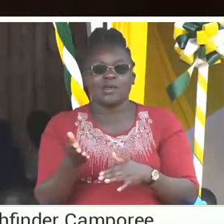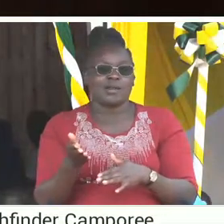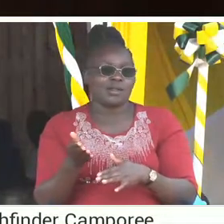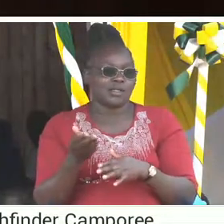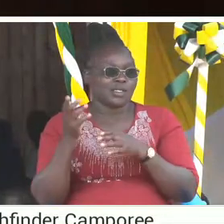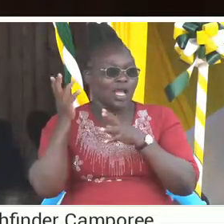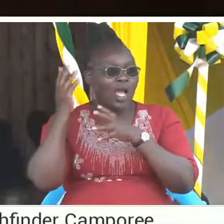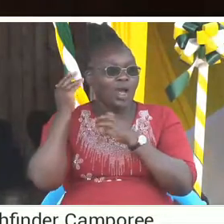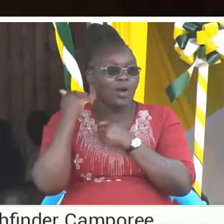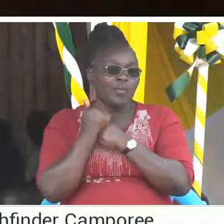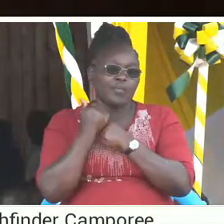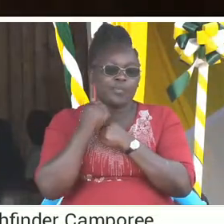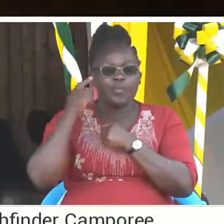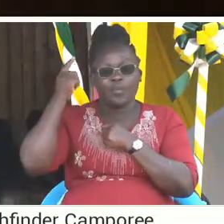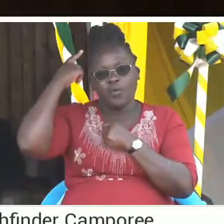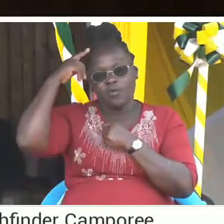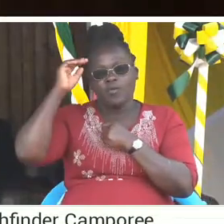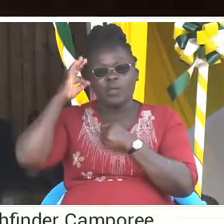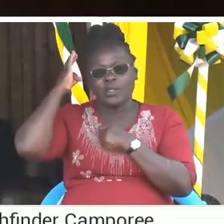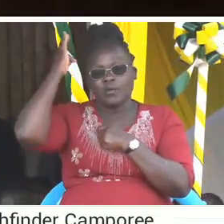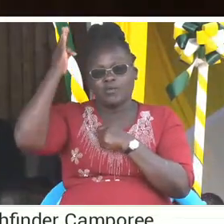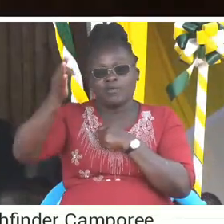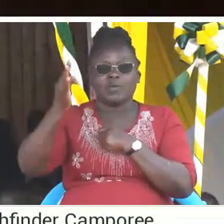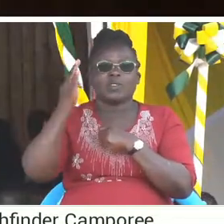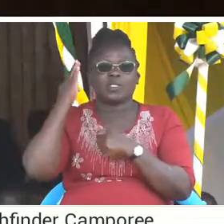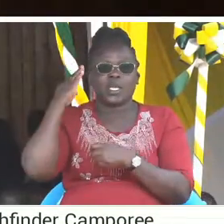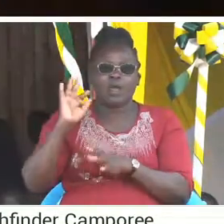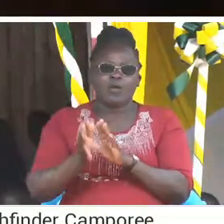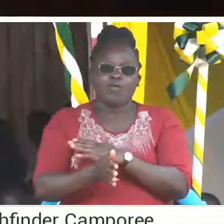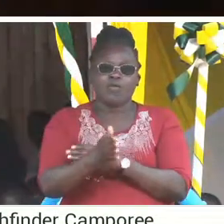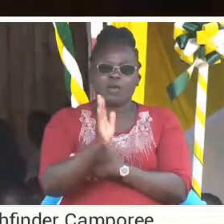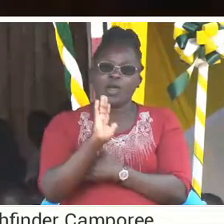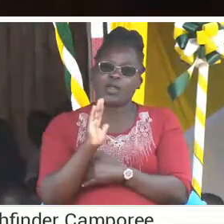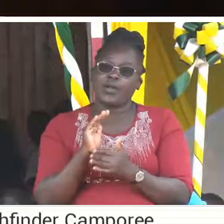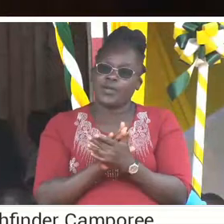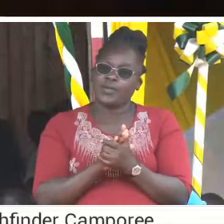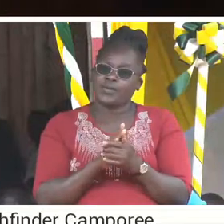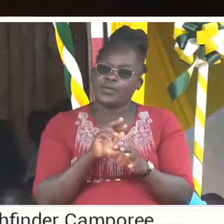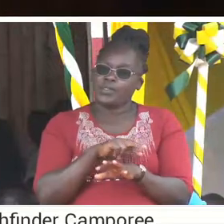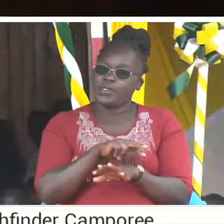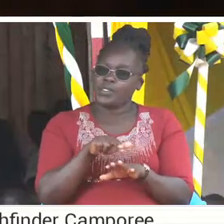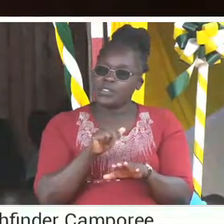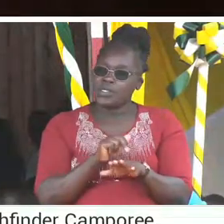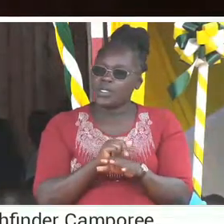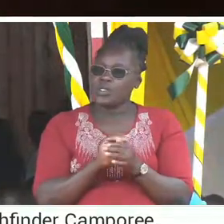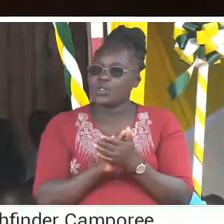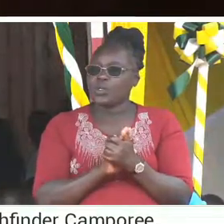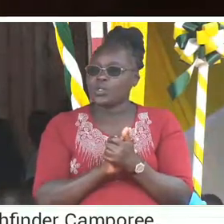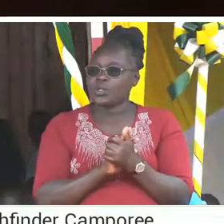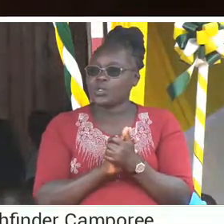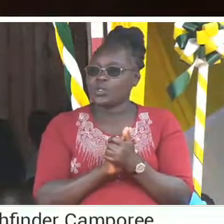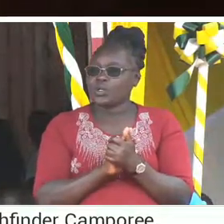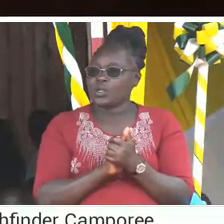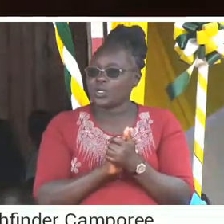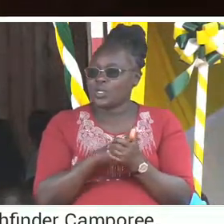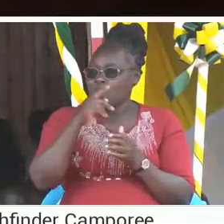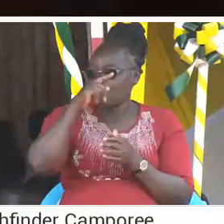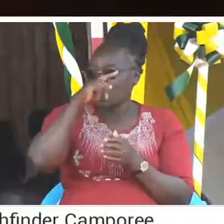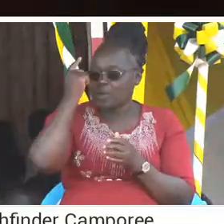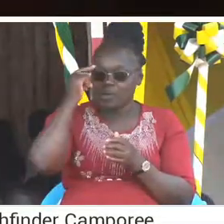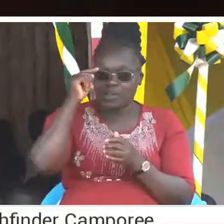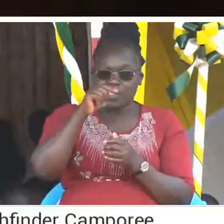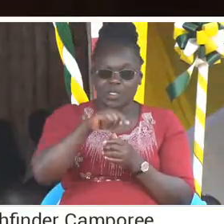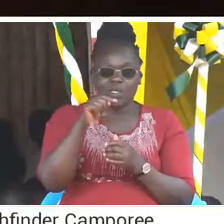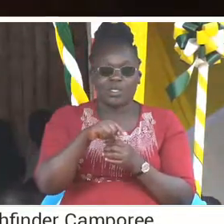Mungu la kesho. Kwa sababu hapa ndio watu wanaundwa. Hapa ndio